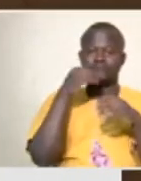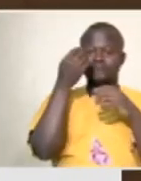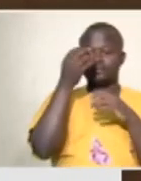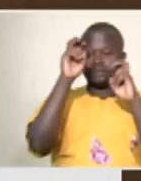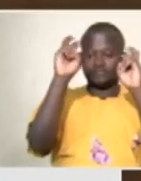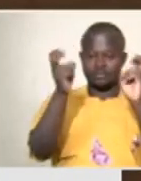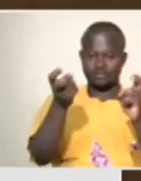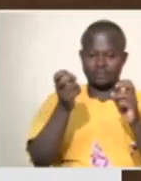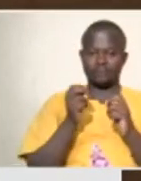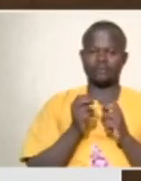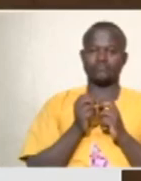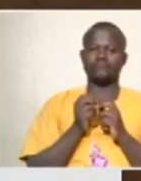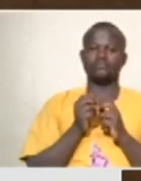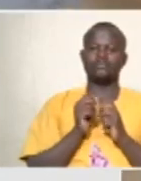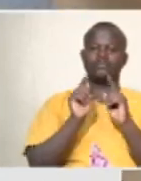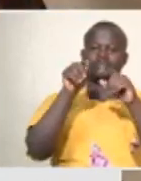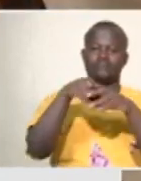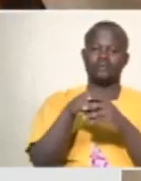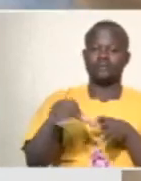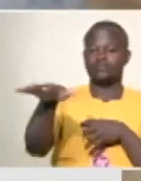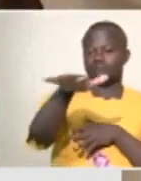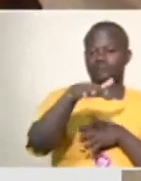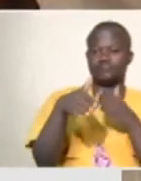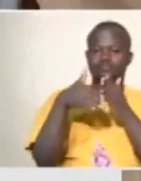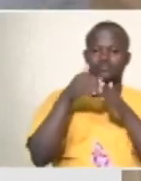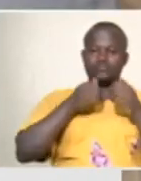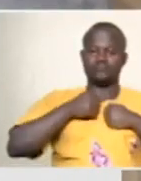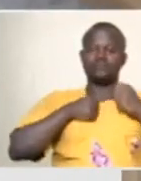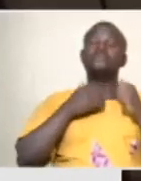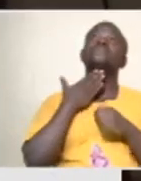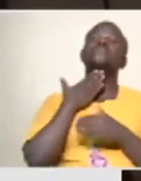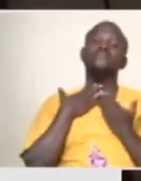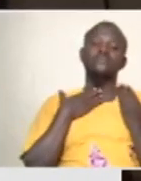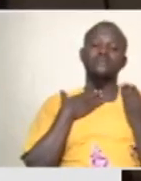insanganyamatsiko igira iti tujye ku rugerero twubaka u Rwanda twifuza